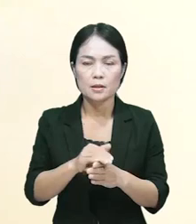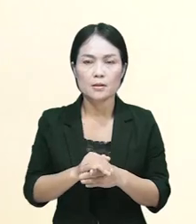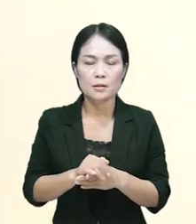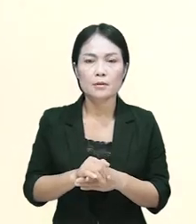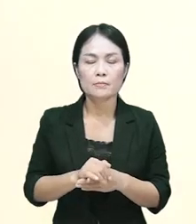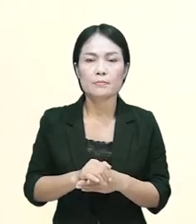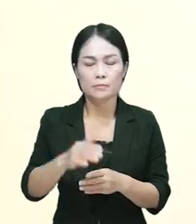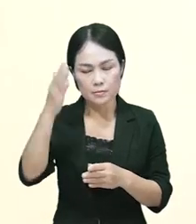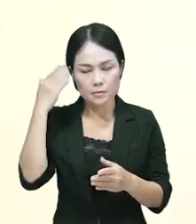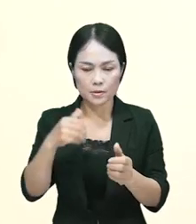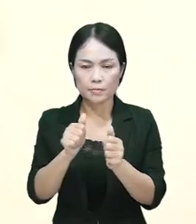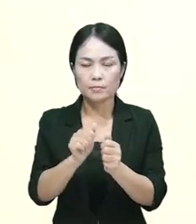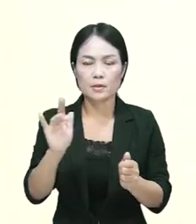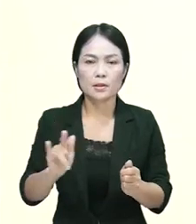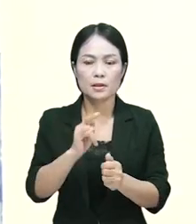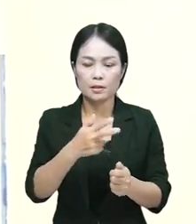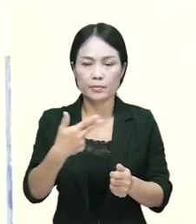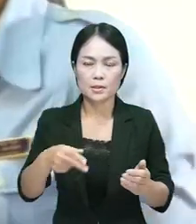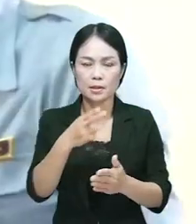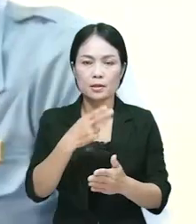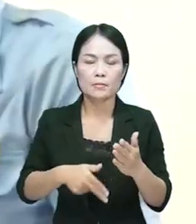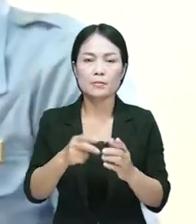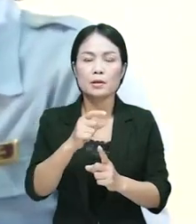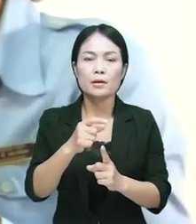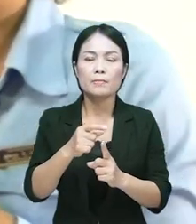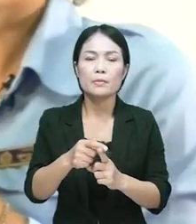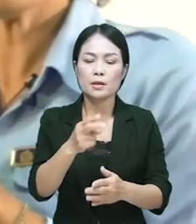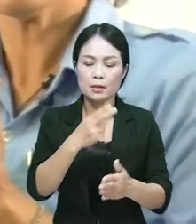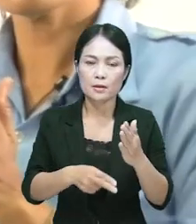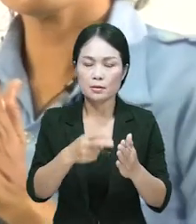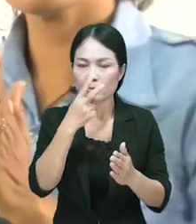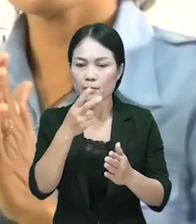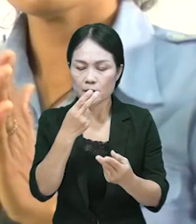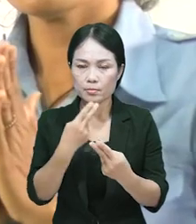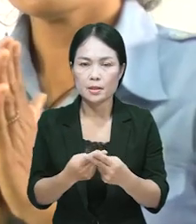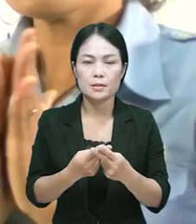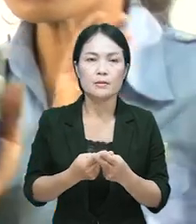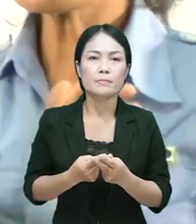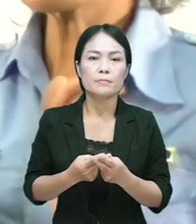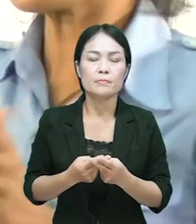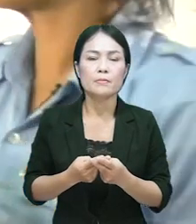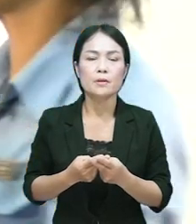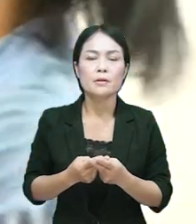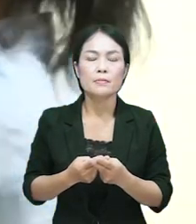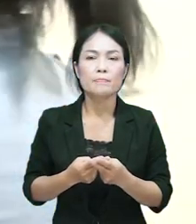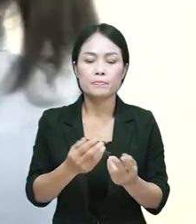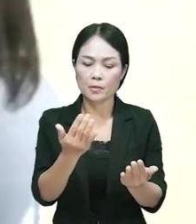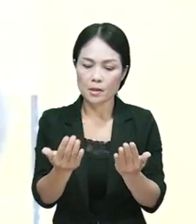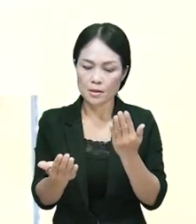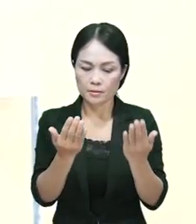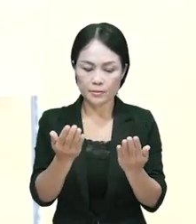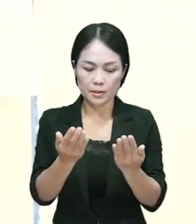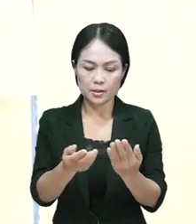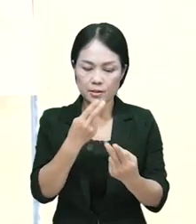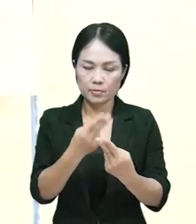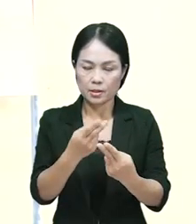ប្រើភាសាអីទៀតពាក្យអីទៀតកូនកូនគិតឃើញចម្លើយណាកូនអញ្ចឹងសំទៅការផ្ទៀងចម្លើយជាមួយអ្នកគ្រូណាកូន